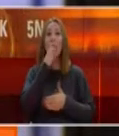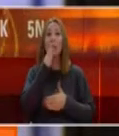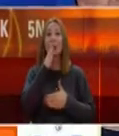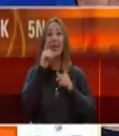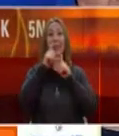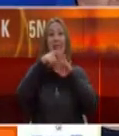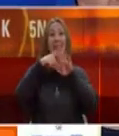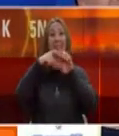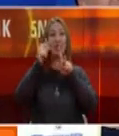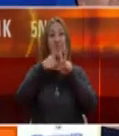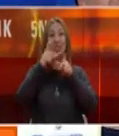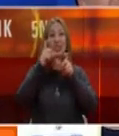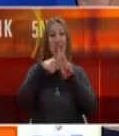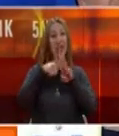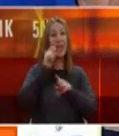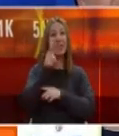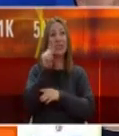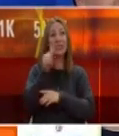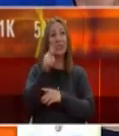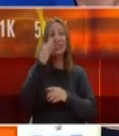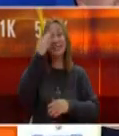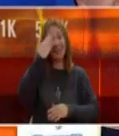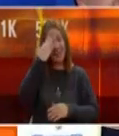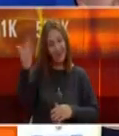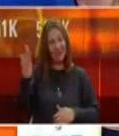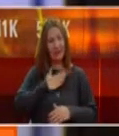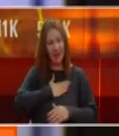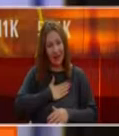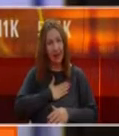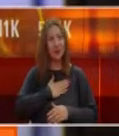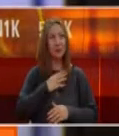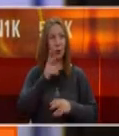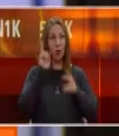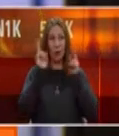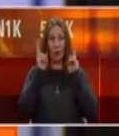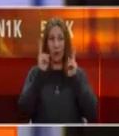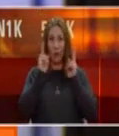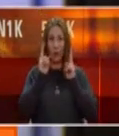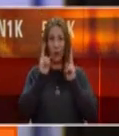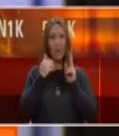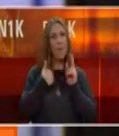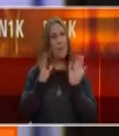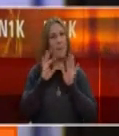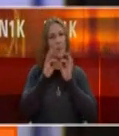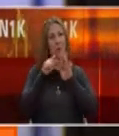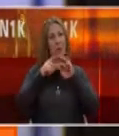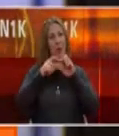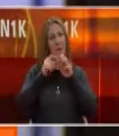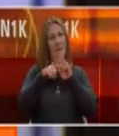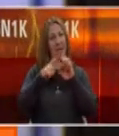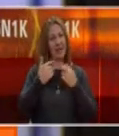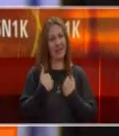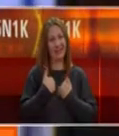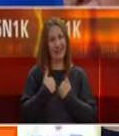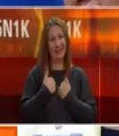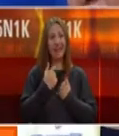Derince ilçesinden sevgi ve saygılar getirdim evet, size. Ben yani berber deyince bozuluyor musunuz? Kuaför oldu bütün berberler. Hayır, ben berber olarak. Şey oluyor ya. Yok, ben